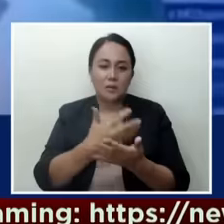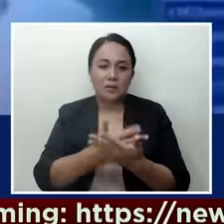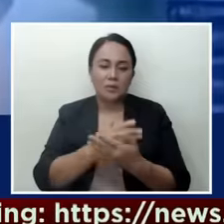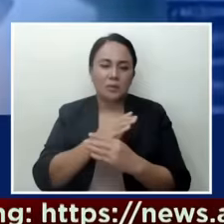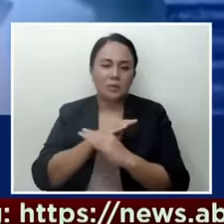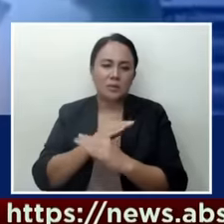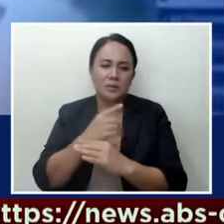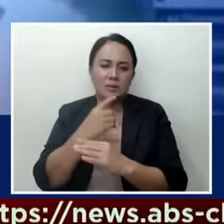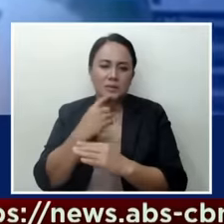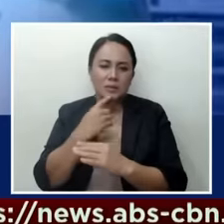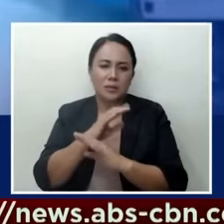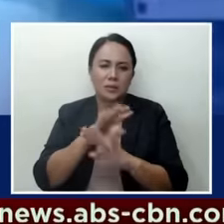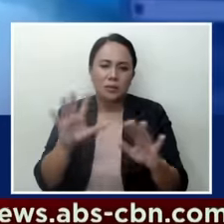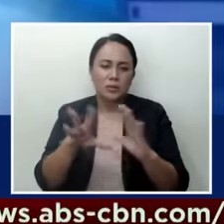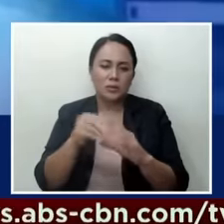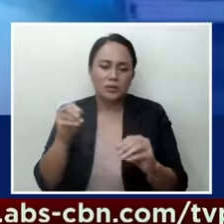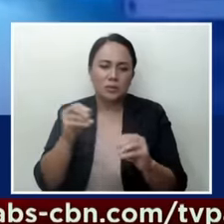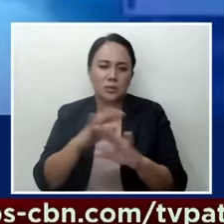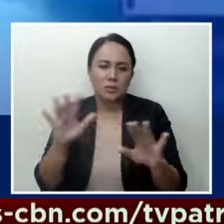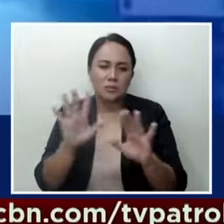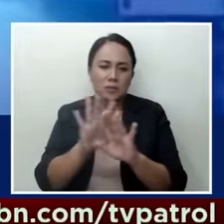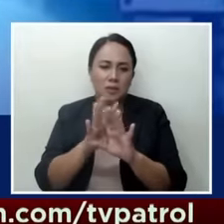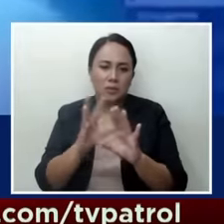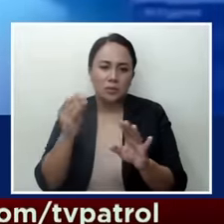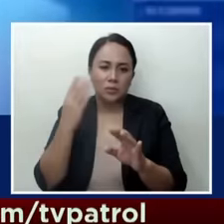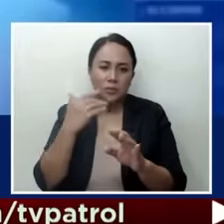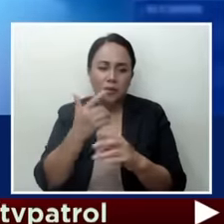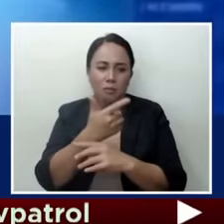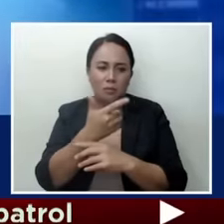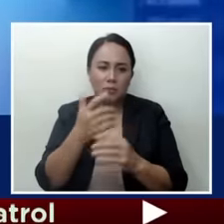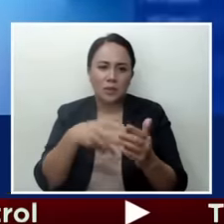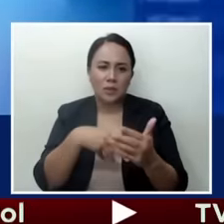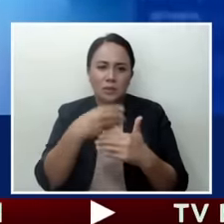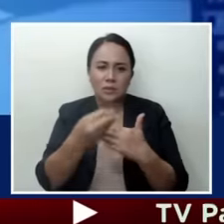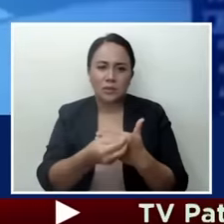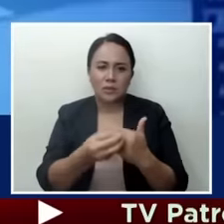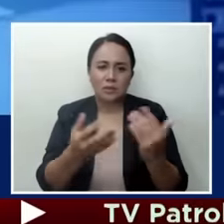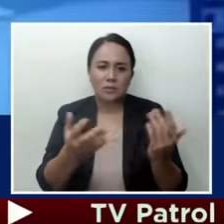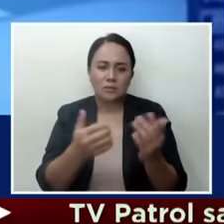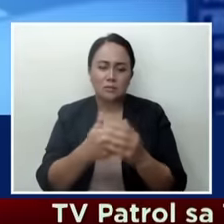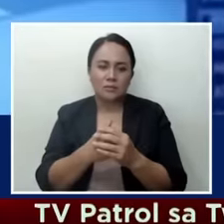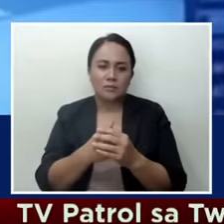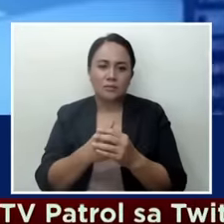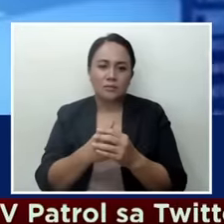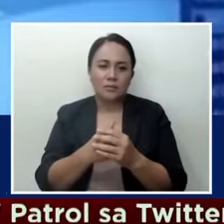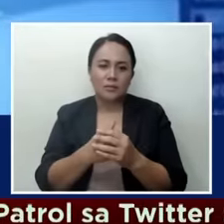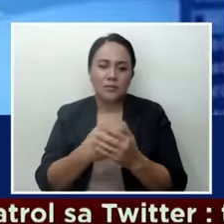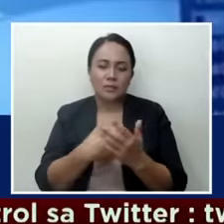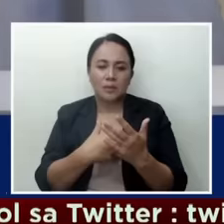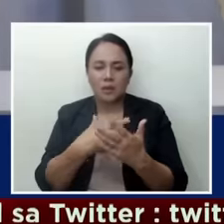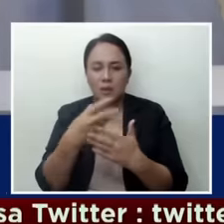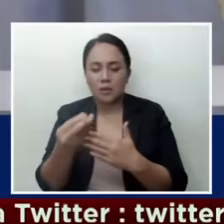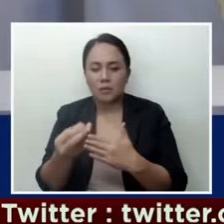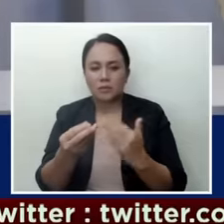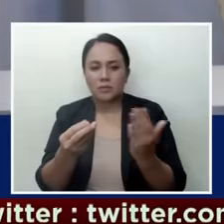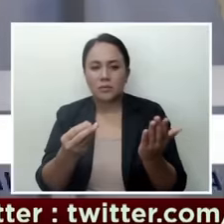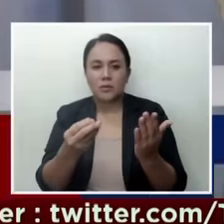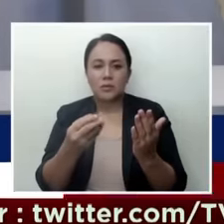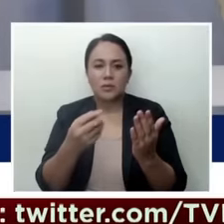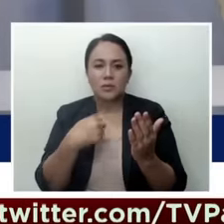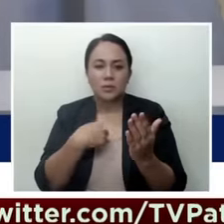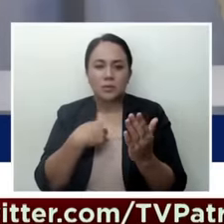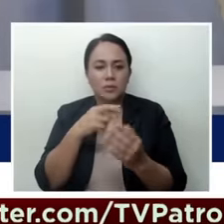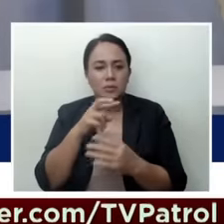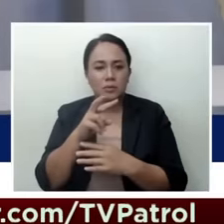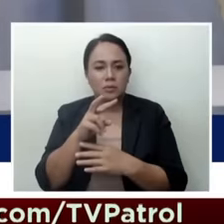mami, huwag kang lumabas kasi may putukan sa labas. Pursigigid ako na paglabas ko sa kwarto namin. Dito na, doon na